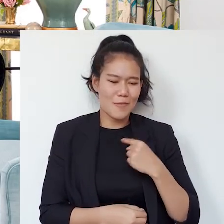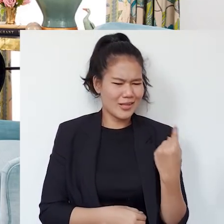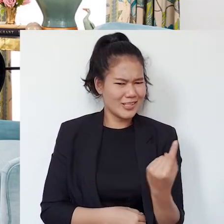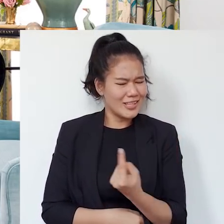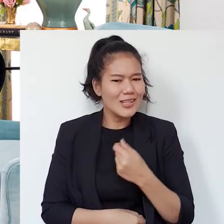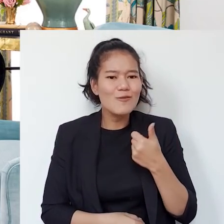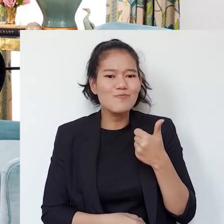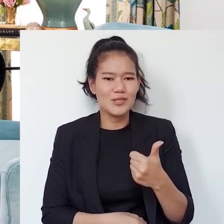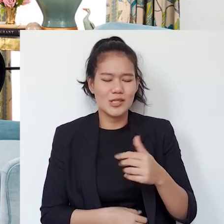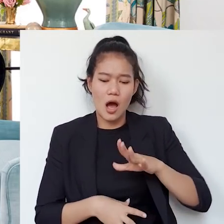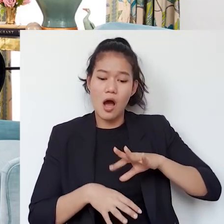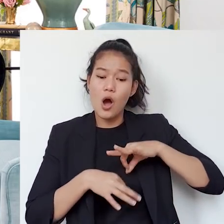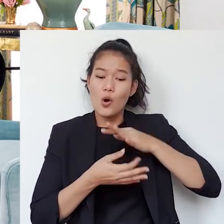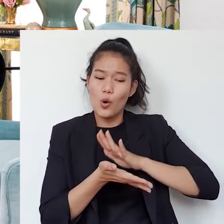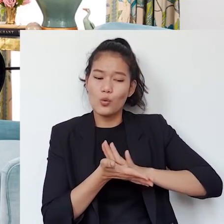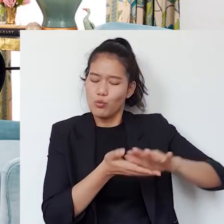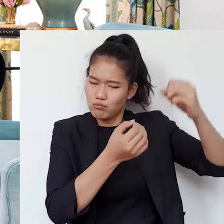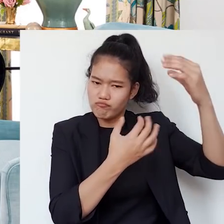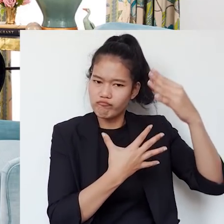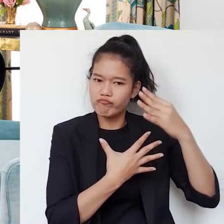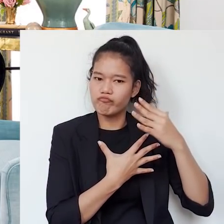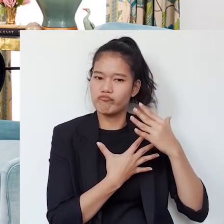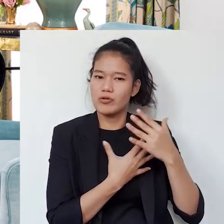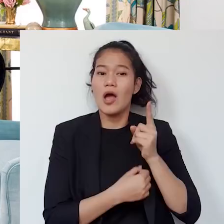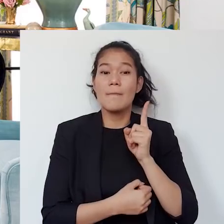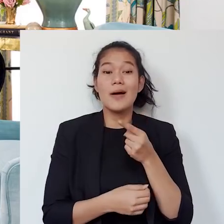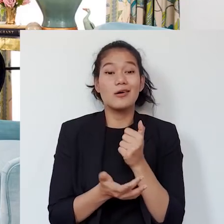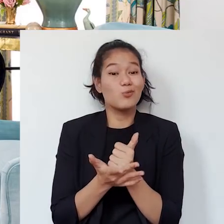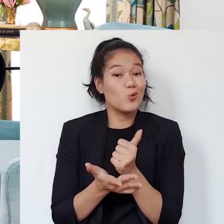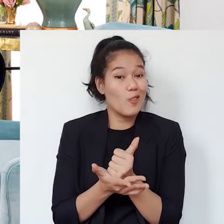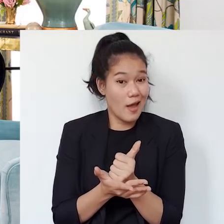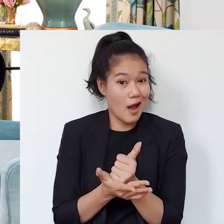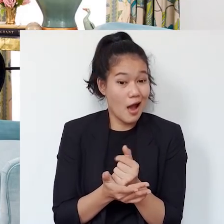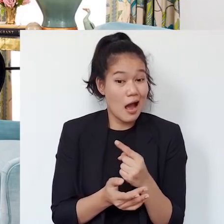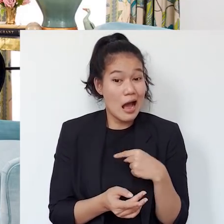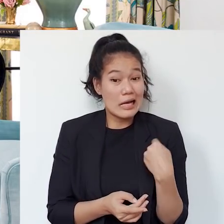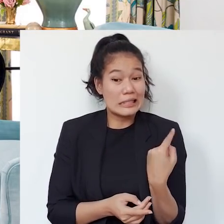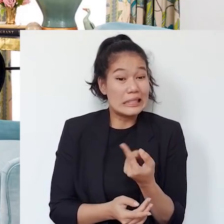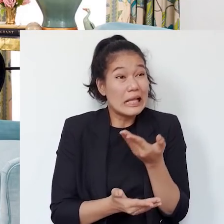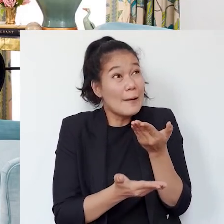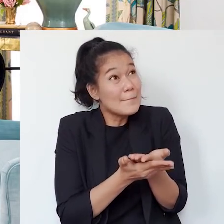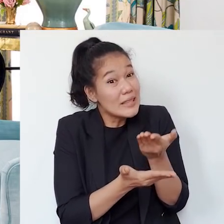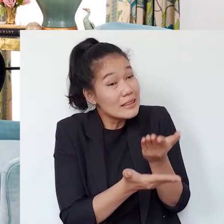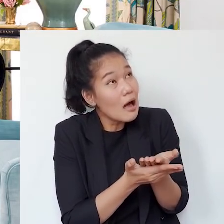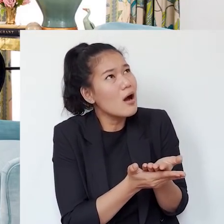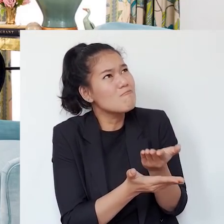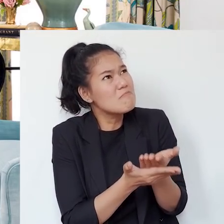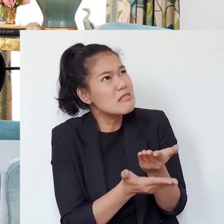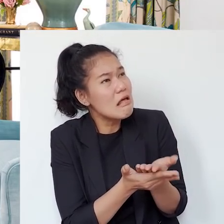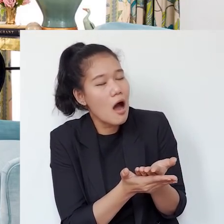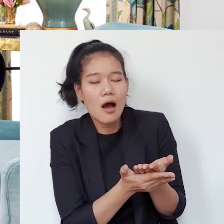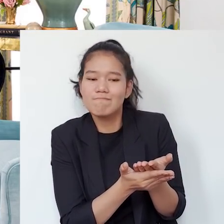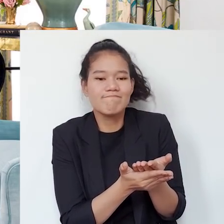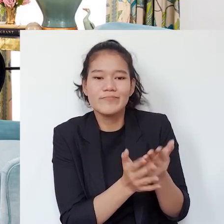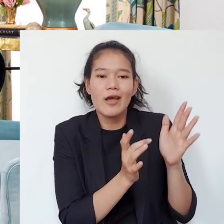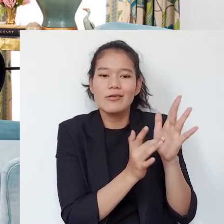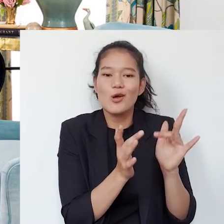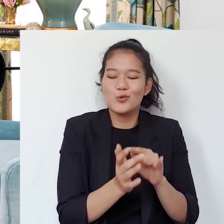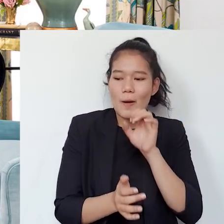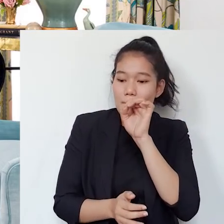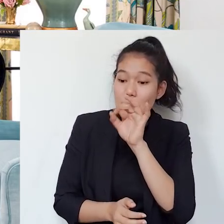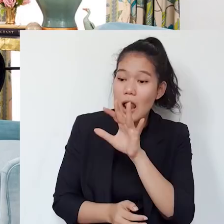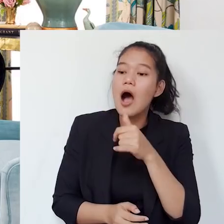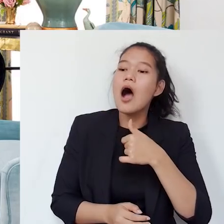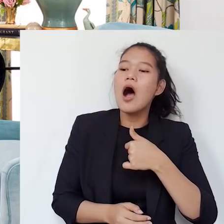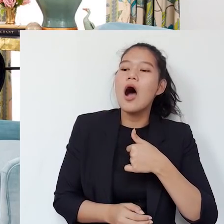yang dipenuhi dengan Roh Kudus. Bahkan sebenarnya tanpa kita meminta pun, Yesus sendiri berkata,